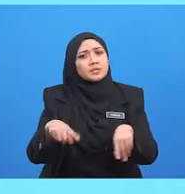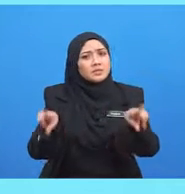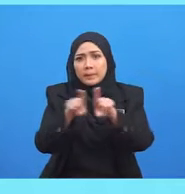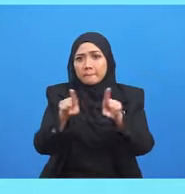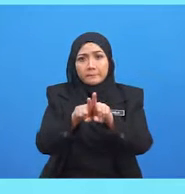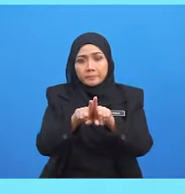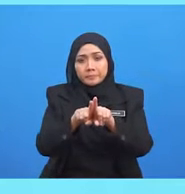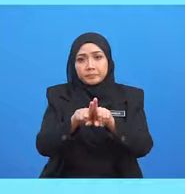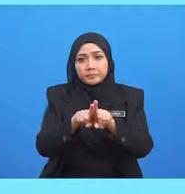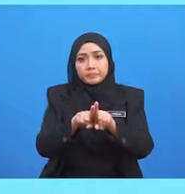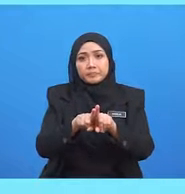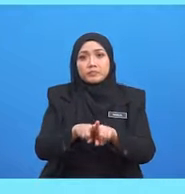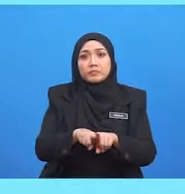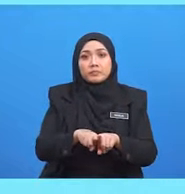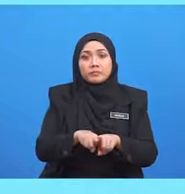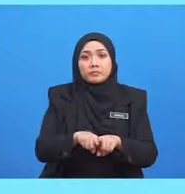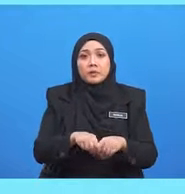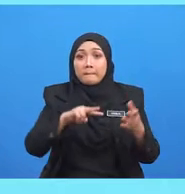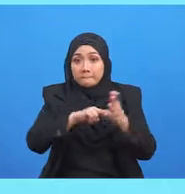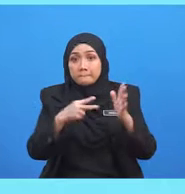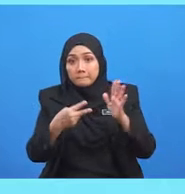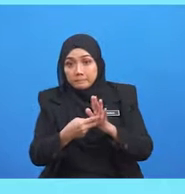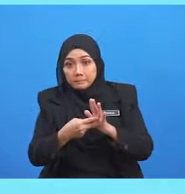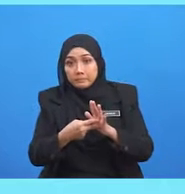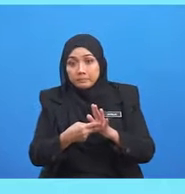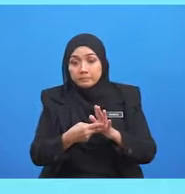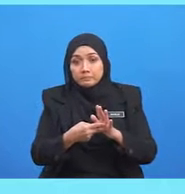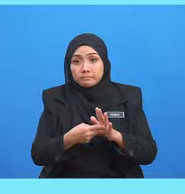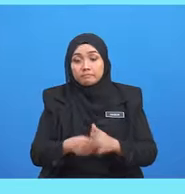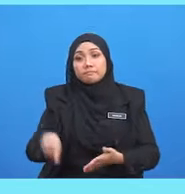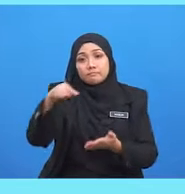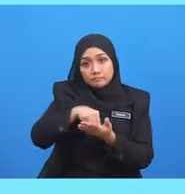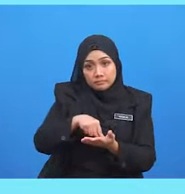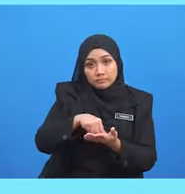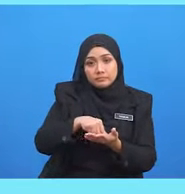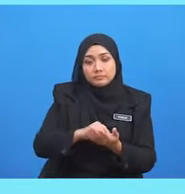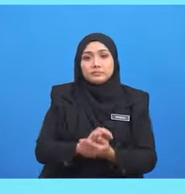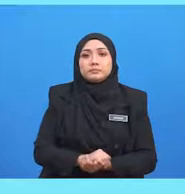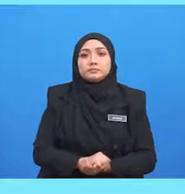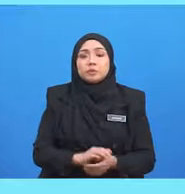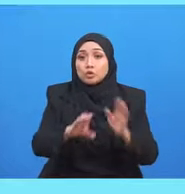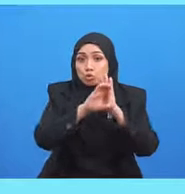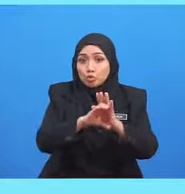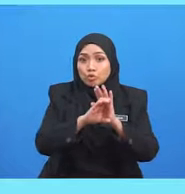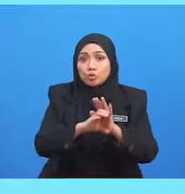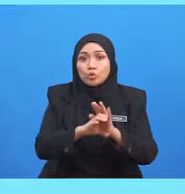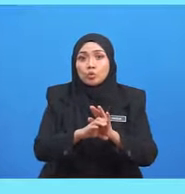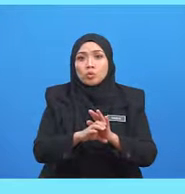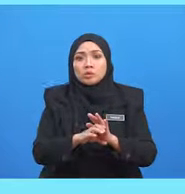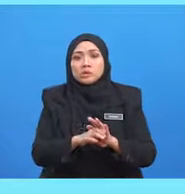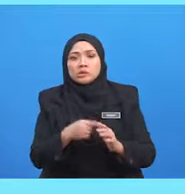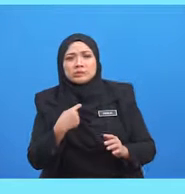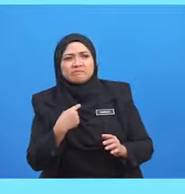Contoh perkara membatalkan iman dalam aspek khaibiyat ialah mengingkari hari kiamat